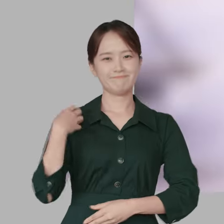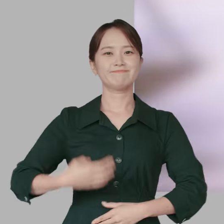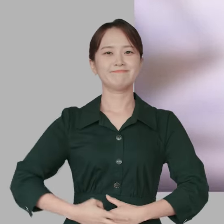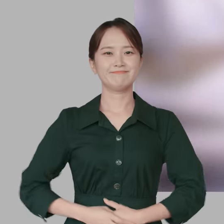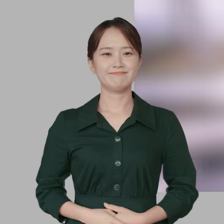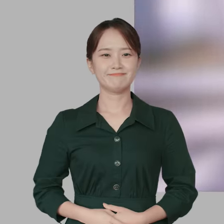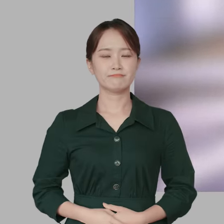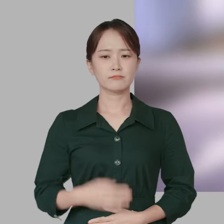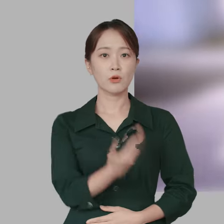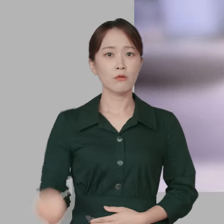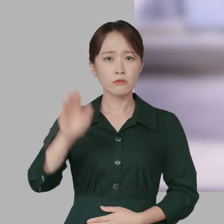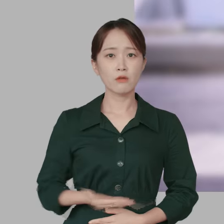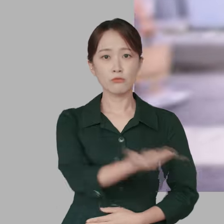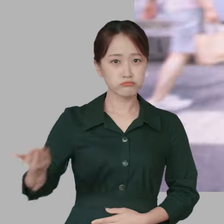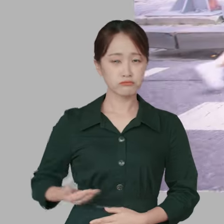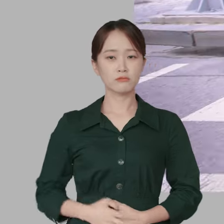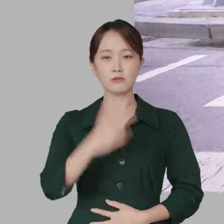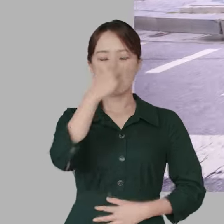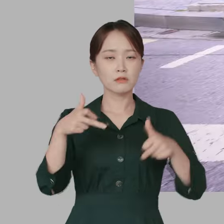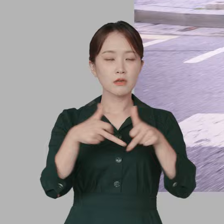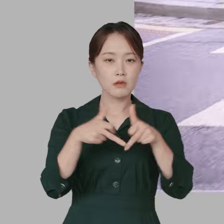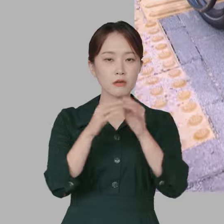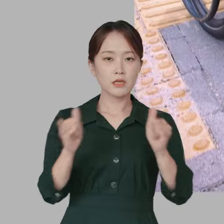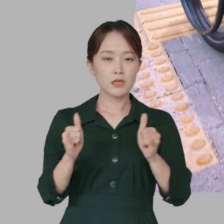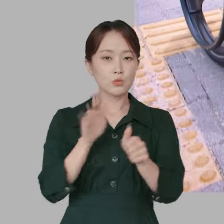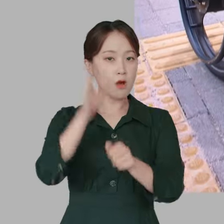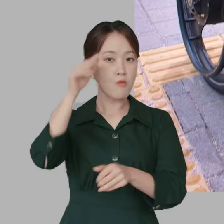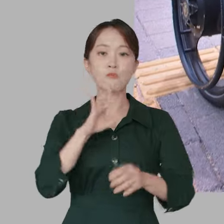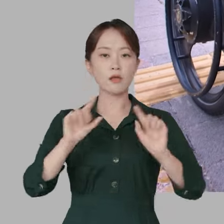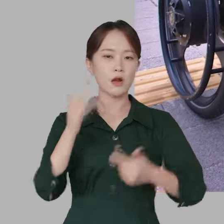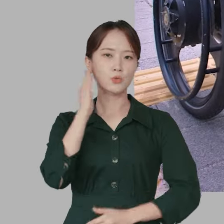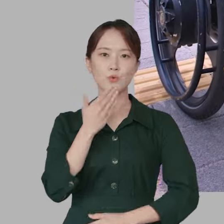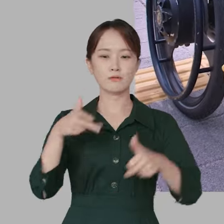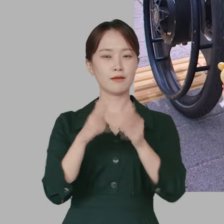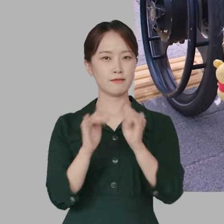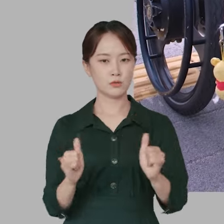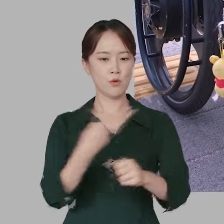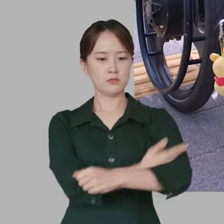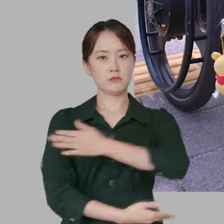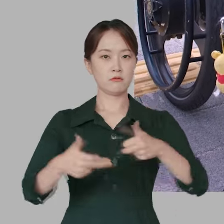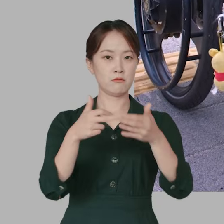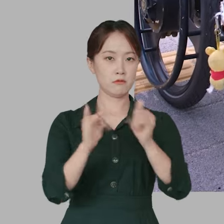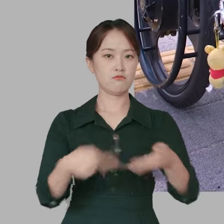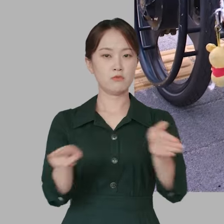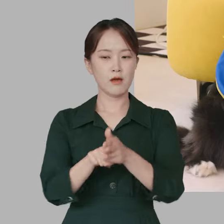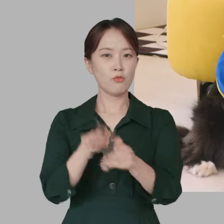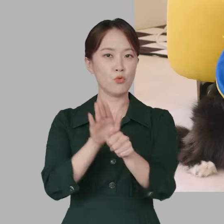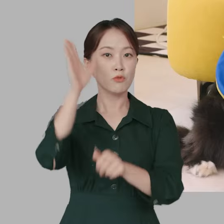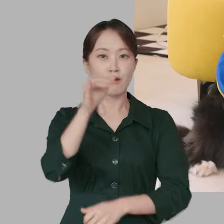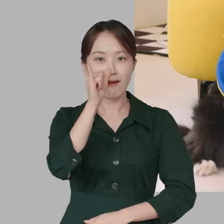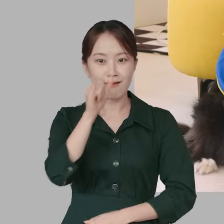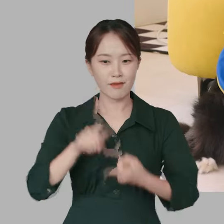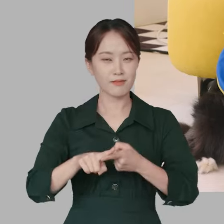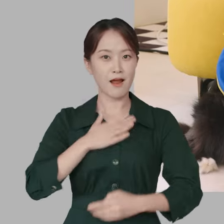그런데 여러분 시각장애인 안내견뿐만 아니라 청각장애인과 지체장애인을 위한 보조견도 있다는 사실